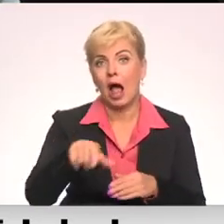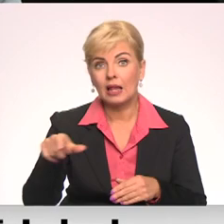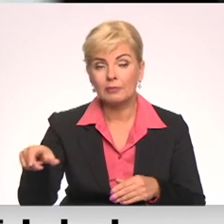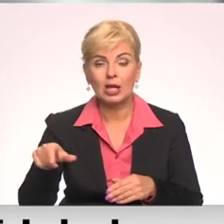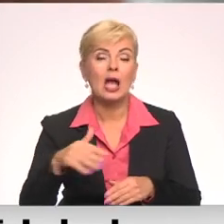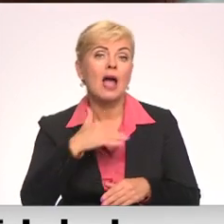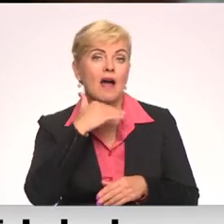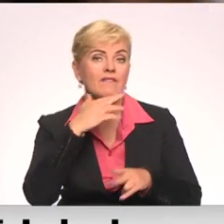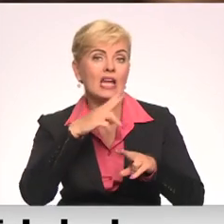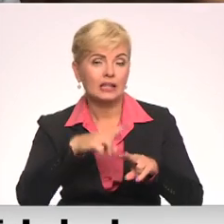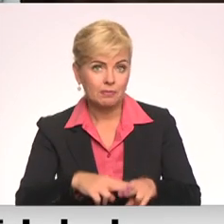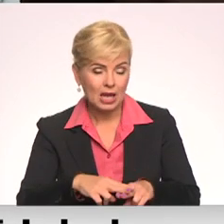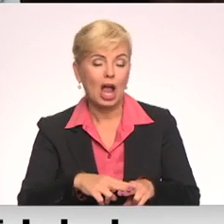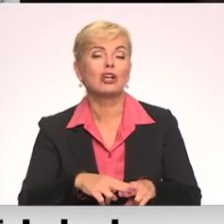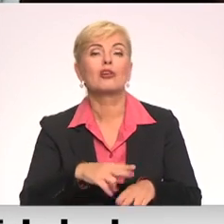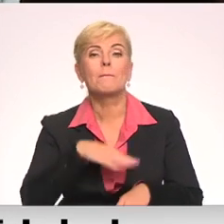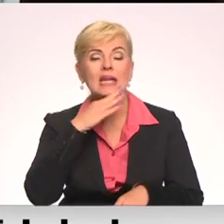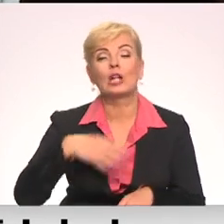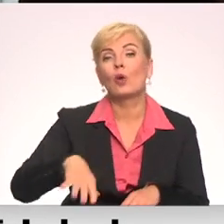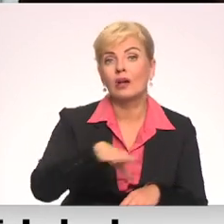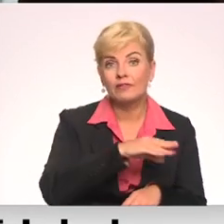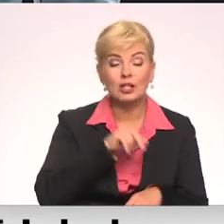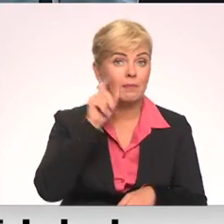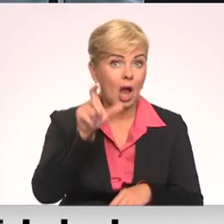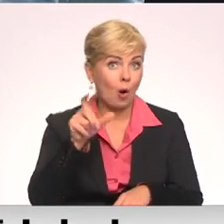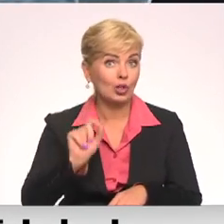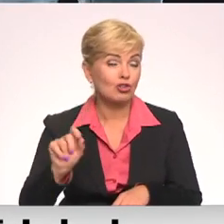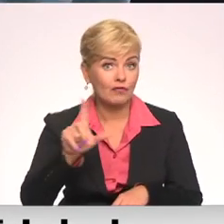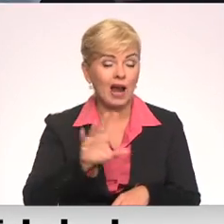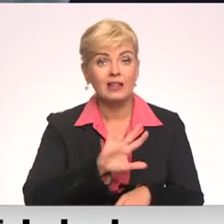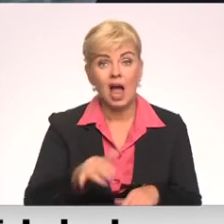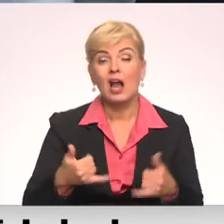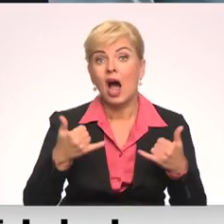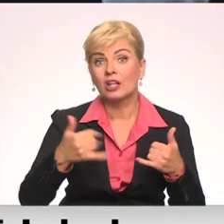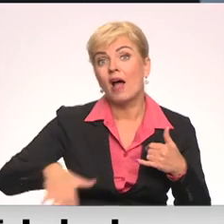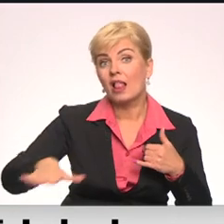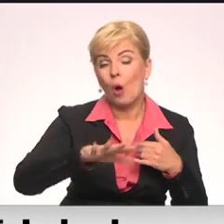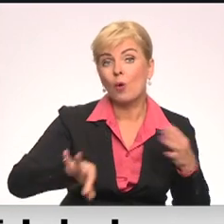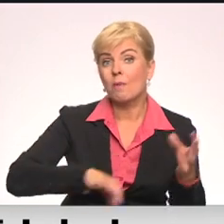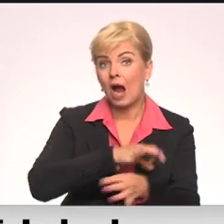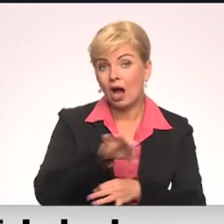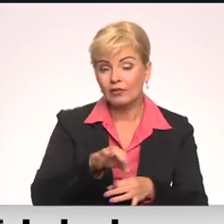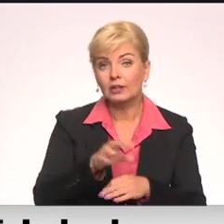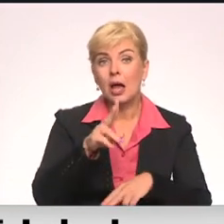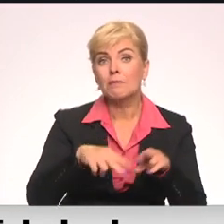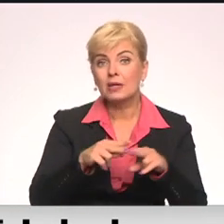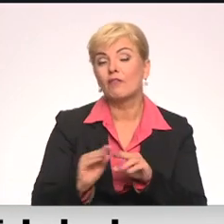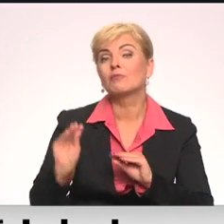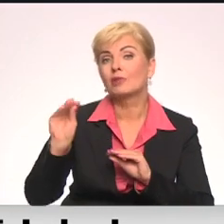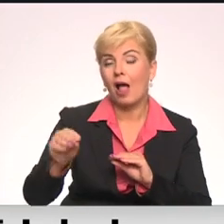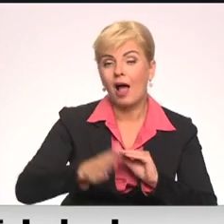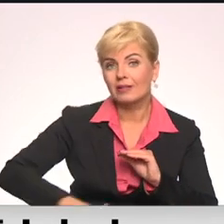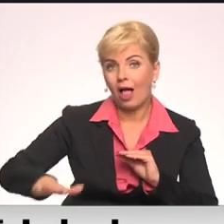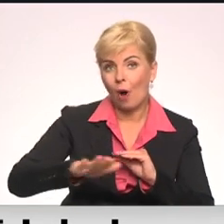vietas pietikšot visiem, saka rīkotāji. Un arī, ja jaunieši būs vairāk nekā atvēlētā laukuma kvadrātmetru, piebūvēsim jaunus laukumus,